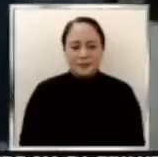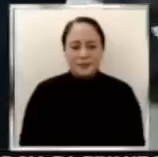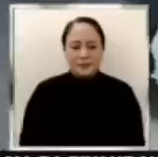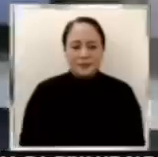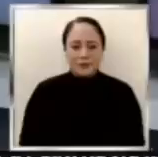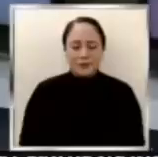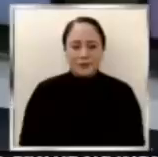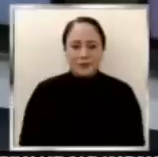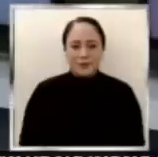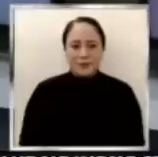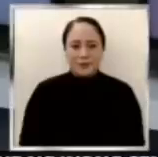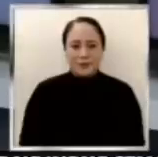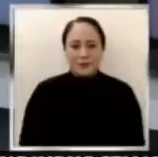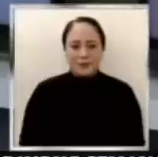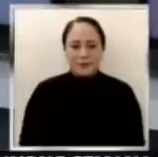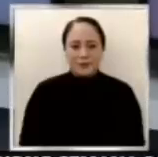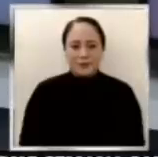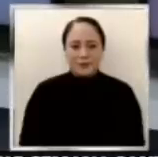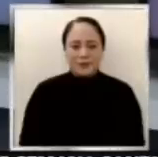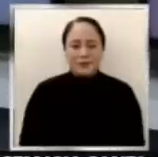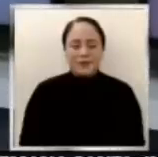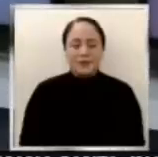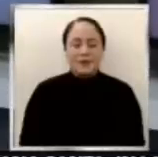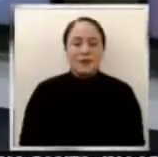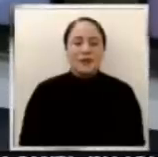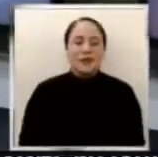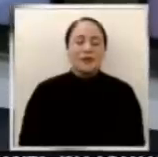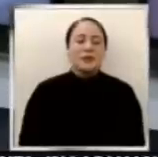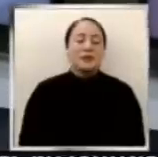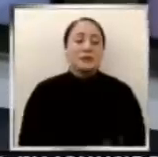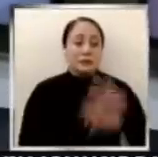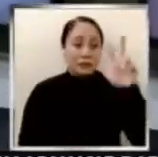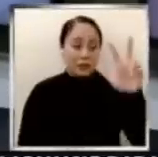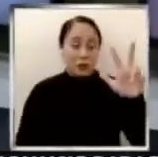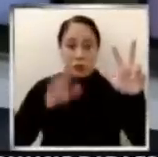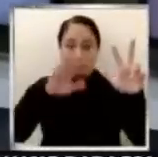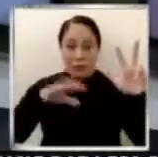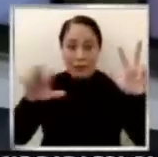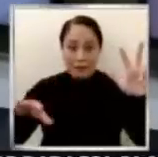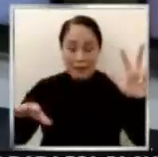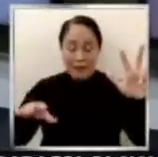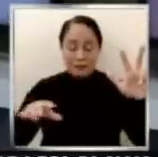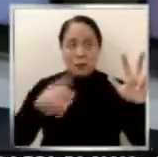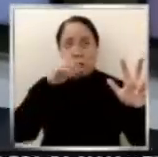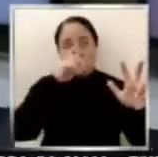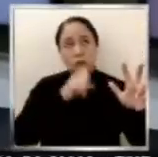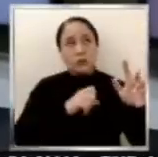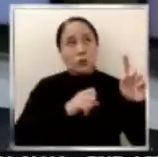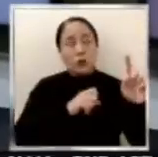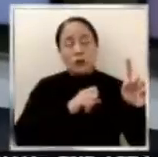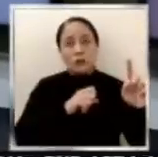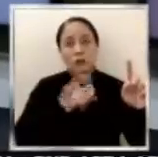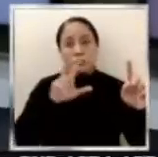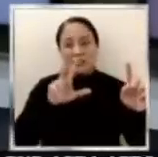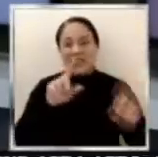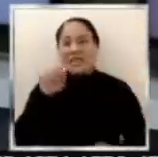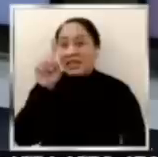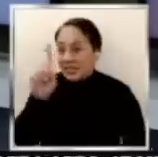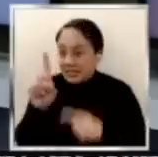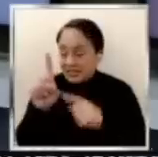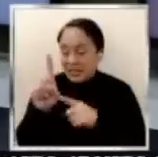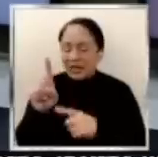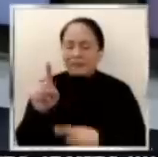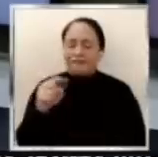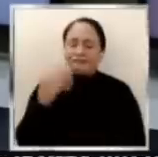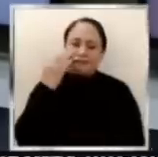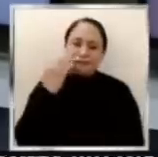oras. Isa sa bawat 3 batang edad 1 hanggang 5 taon ang malnourished dito po sa ating bansa, ayon yan